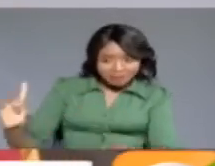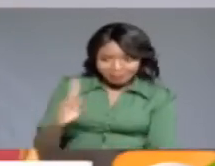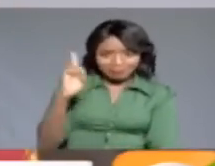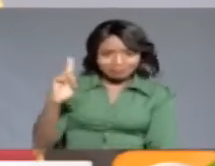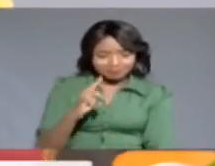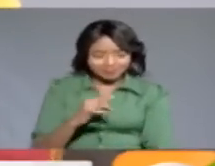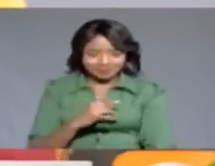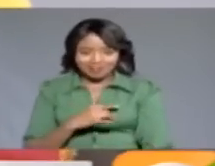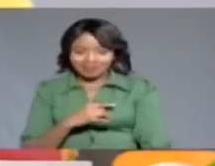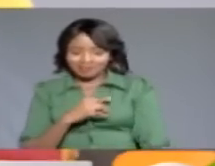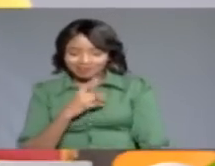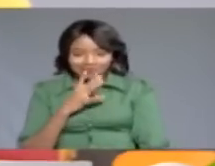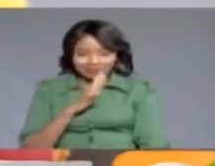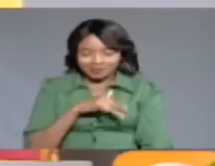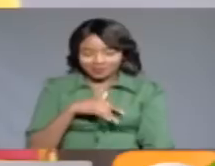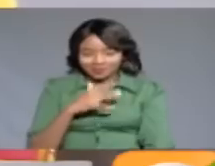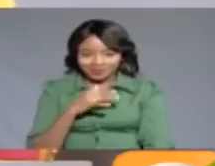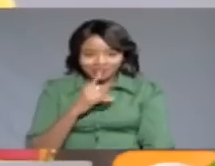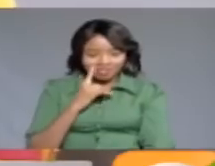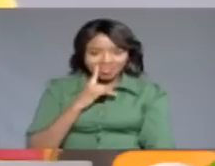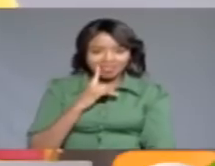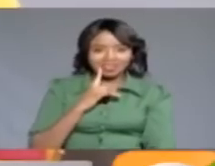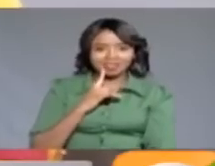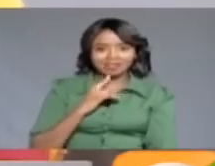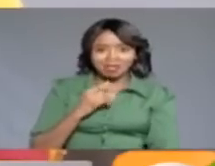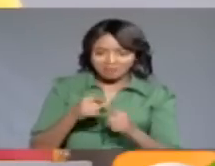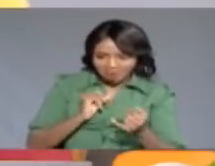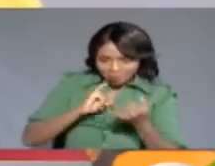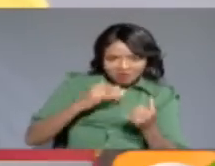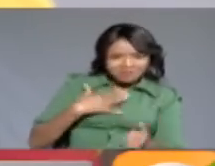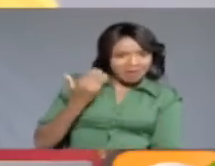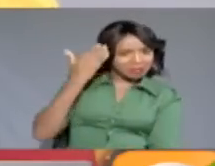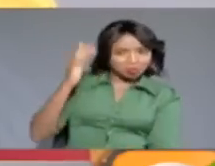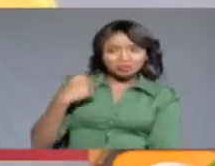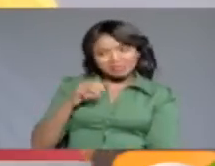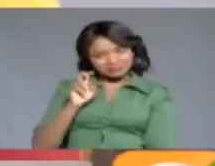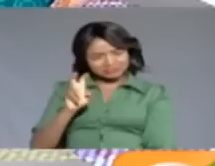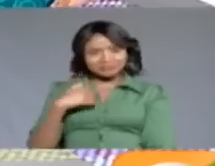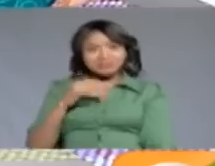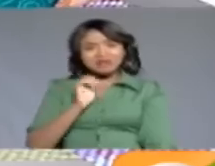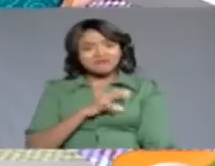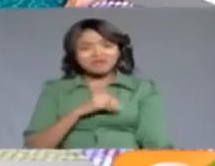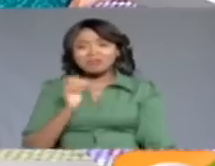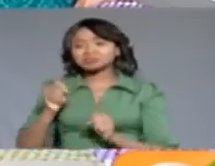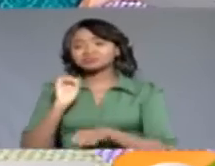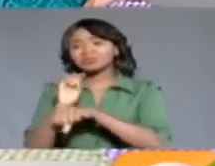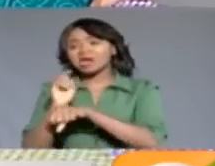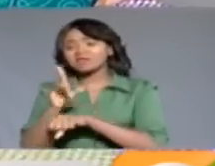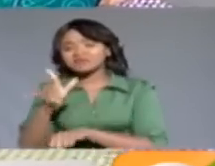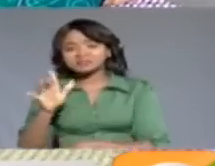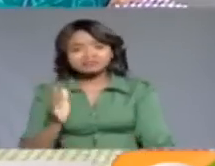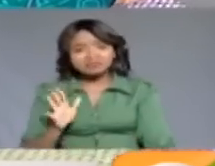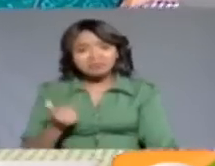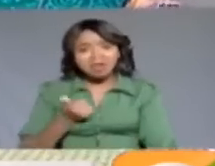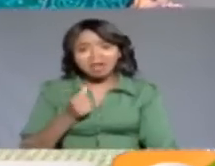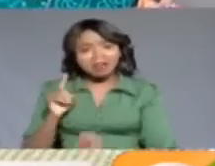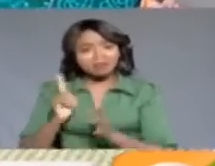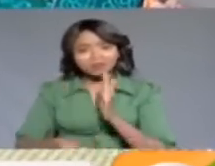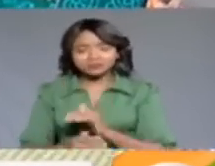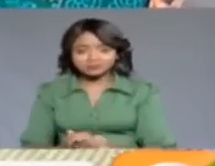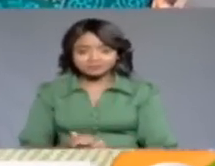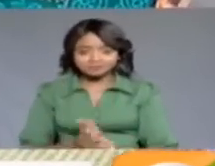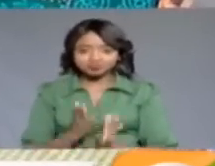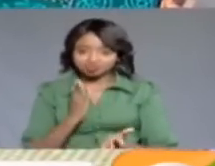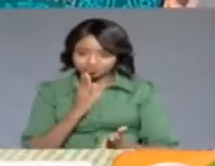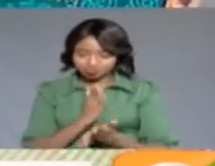matamanio. Na mke wangu bado hajui, lakini anaona hayo macho. Mimi naogopa pengine mambo yakiharibika. Unaweza kumpa mawaidha gani huyo? Kwa kweli kabisa, hili